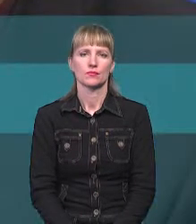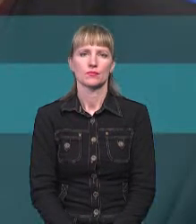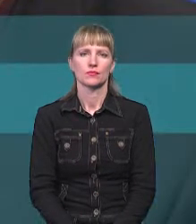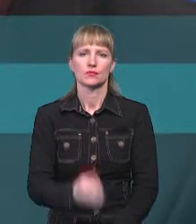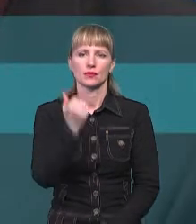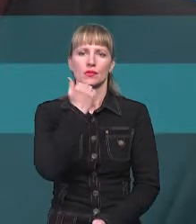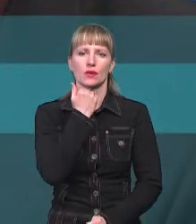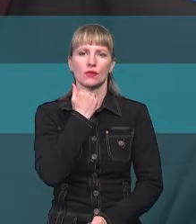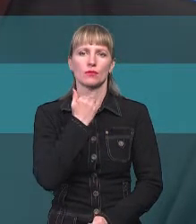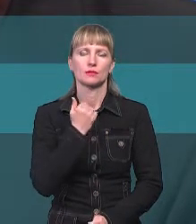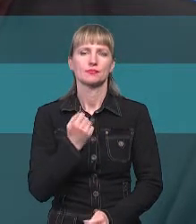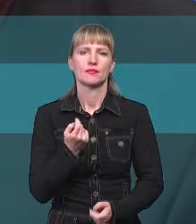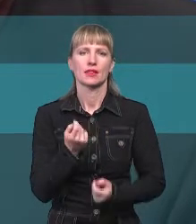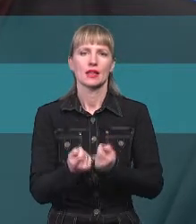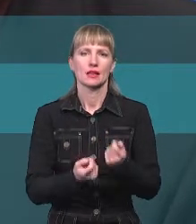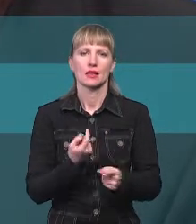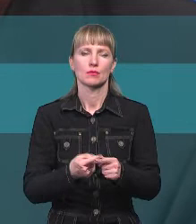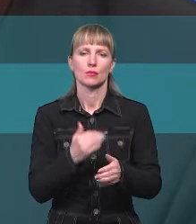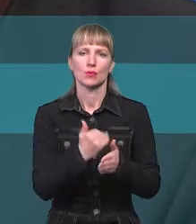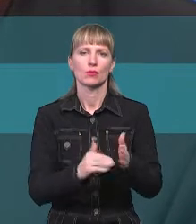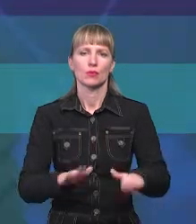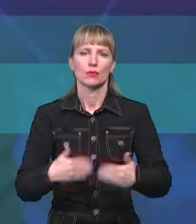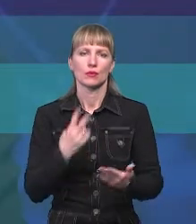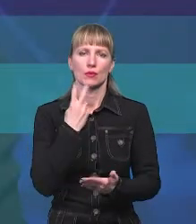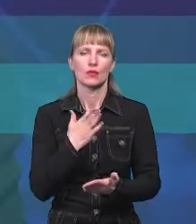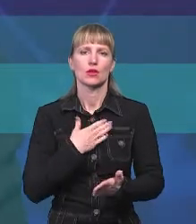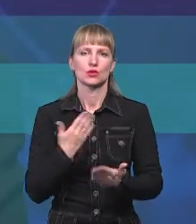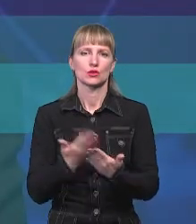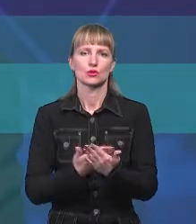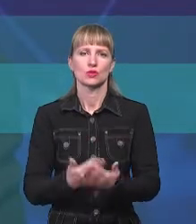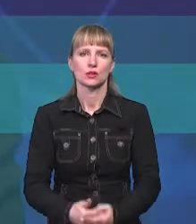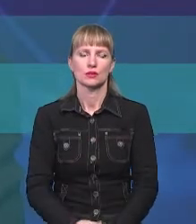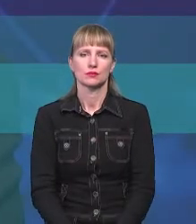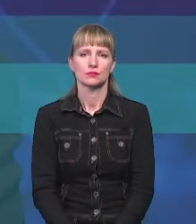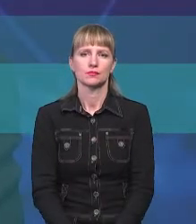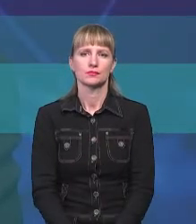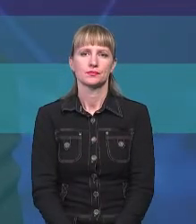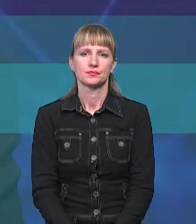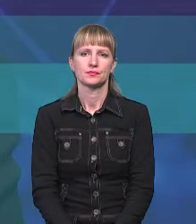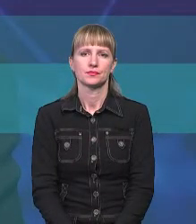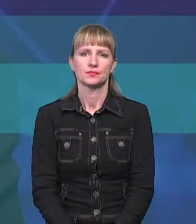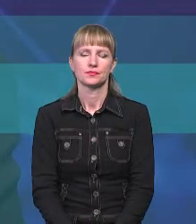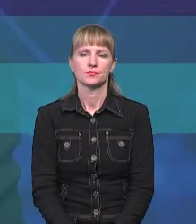Дякую, пані Марія. Детальніше про ці програми пропоную подивитися в нашому сюжеті.